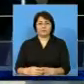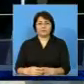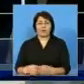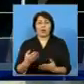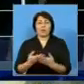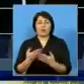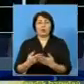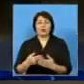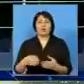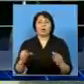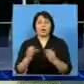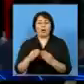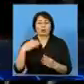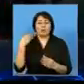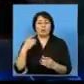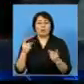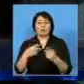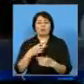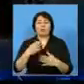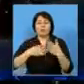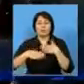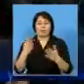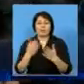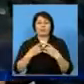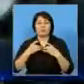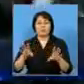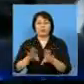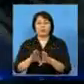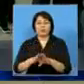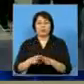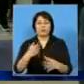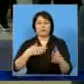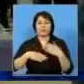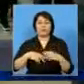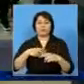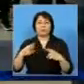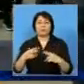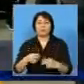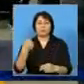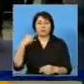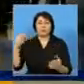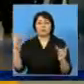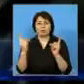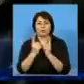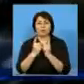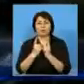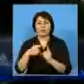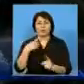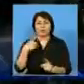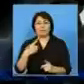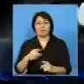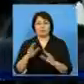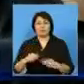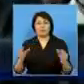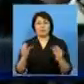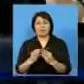Бул күн Ақтөбе футбол командасының жанкүйерлері үшін мейрам болды. Дәл осындай мерекелік көңіл-күймен олар жеңімпаздарды күтіп алды. Айта кетейік, жергілікті